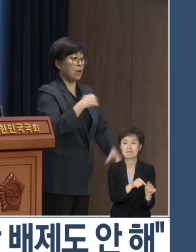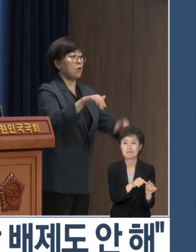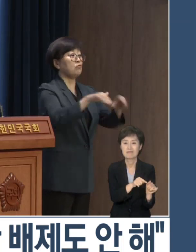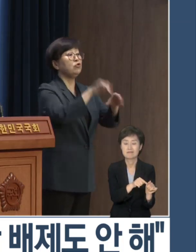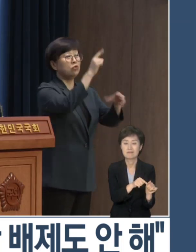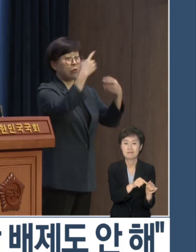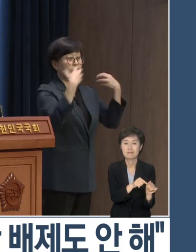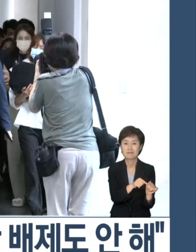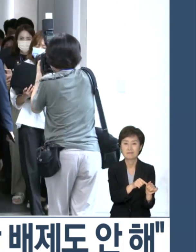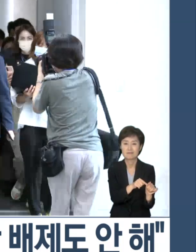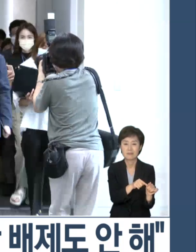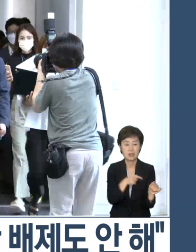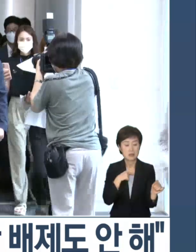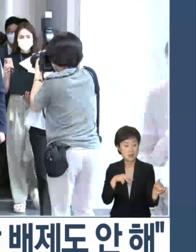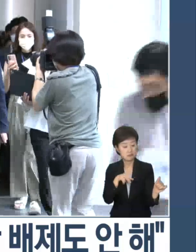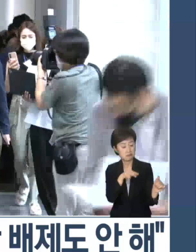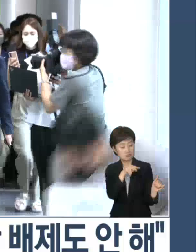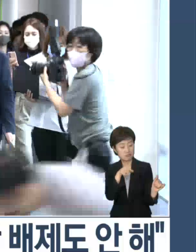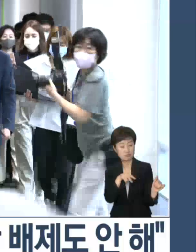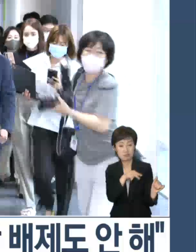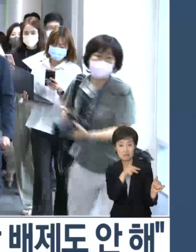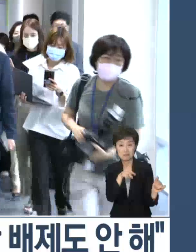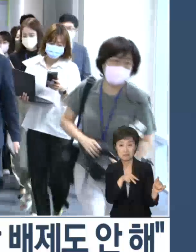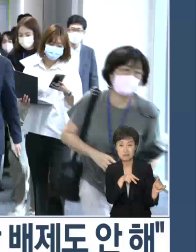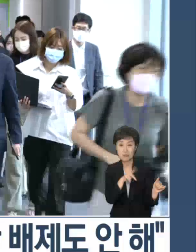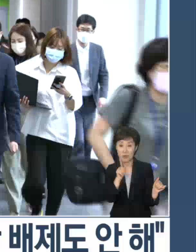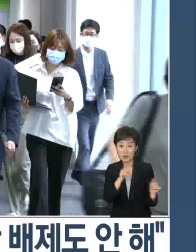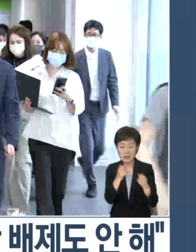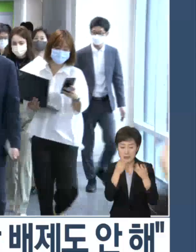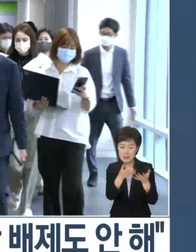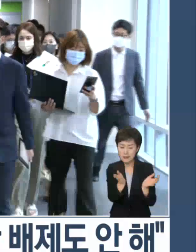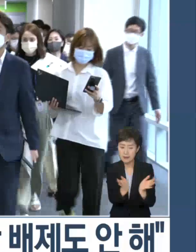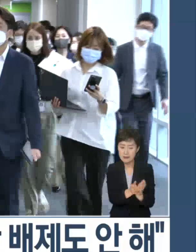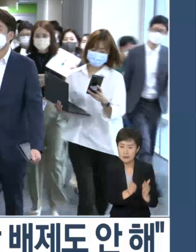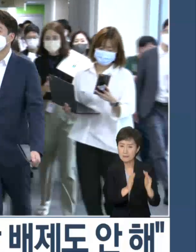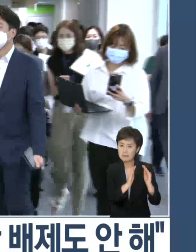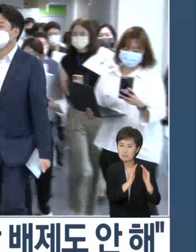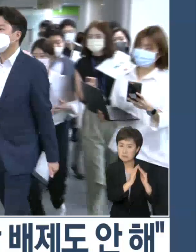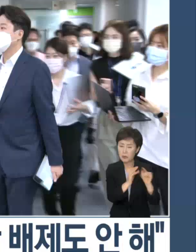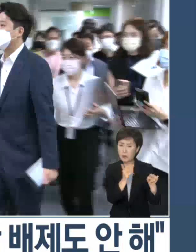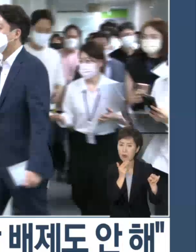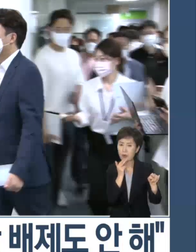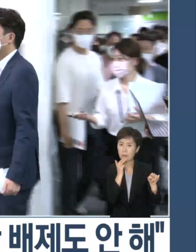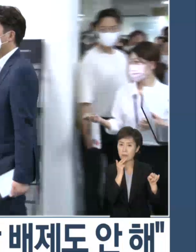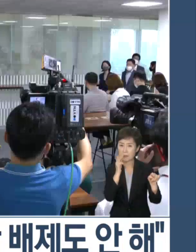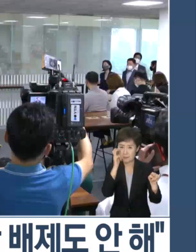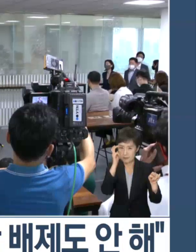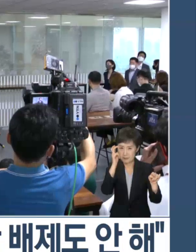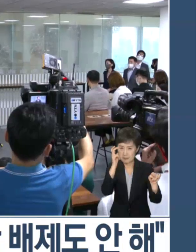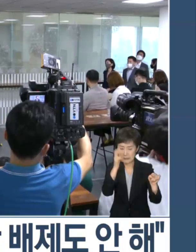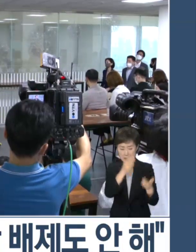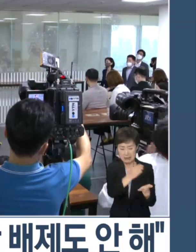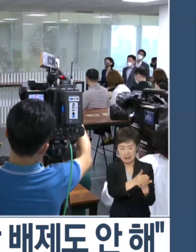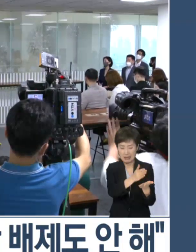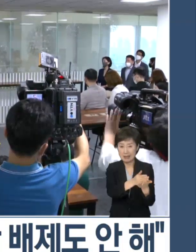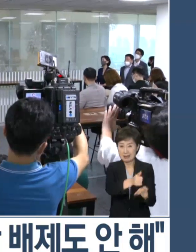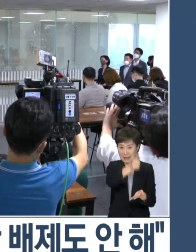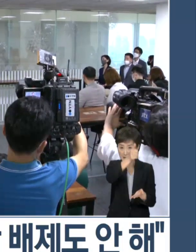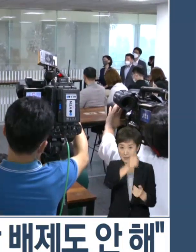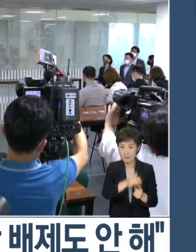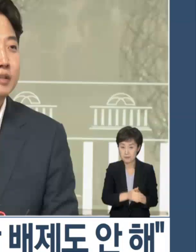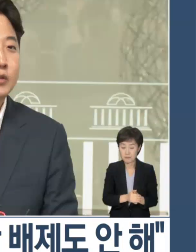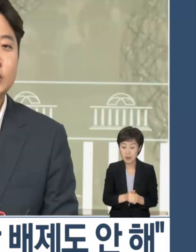이준석 대표 같은 경우 제가 보기에는 그렇게 신당을 만들 생각은 없지 않나 싶습니다. 해서도 안 될 것 같고,